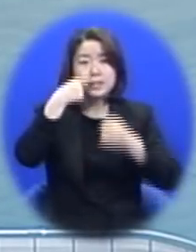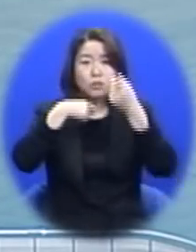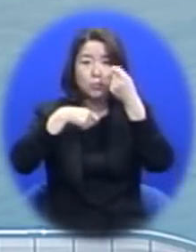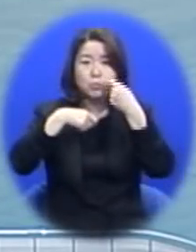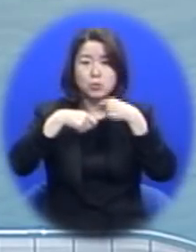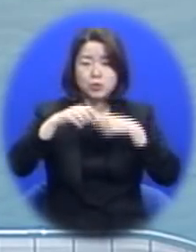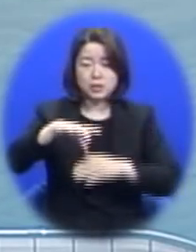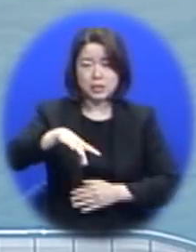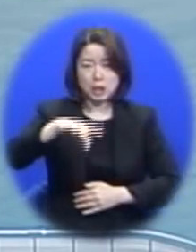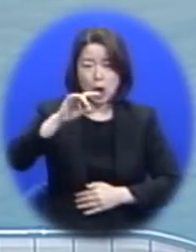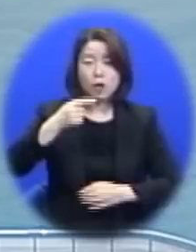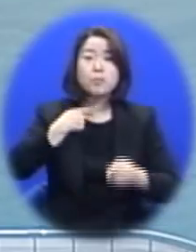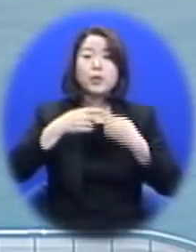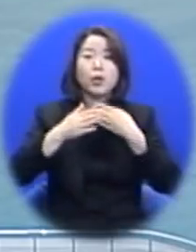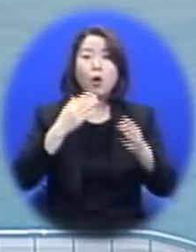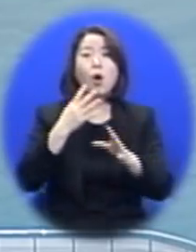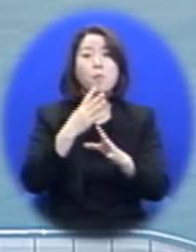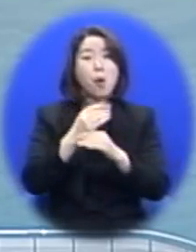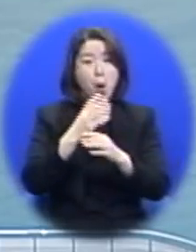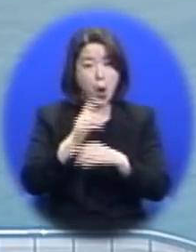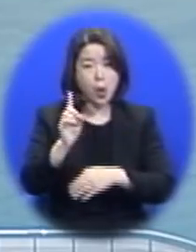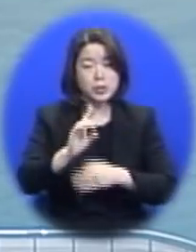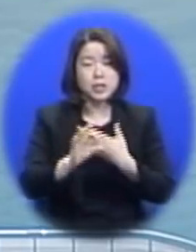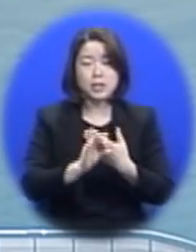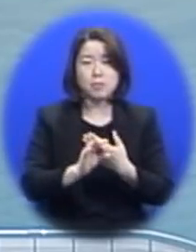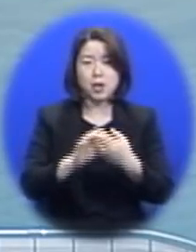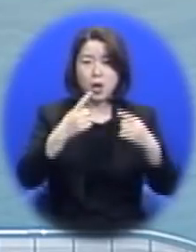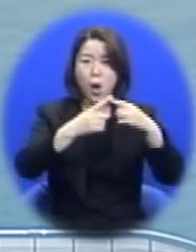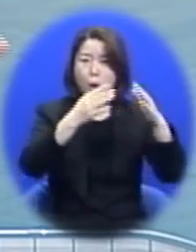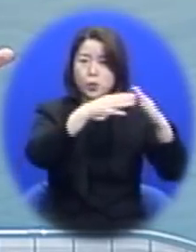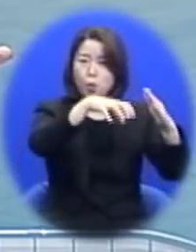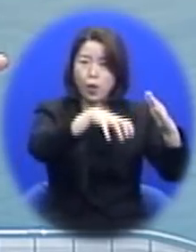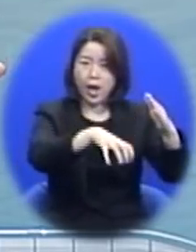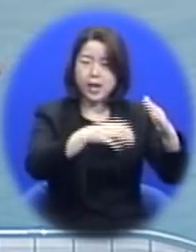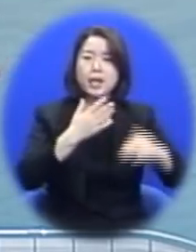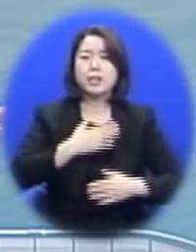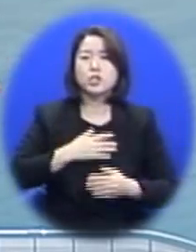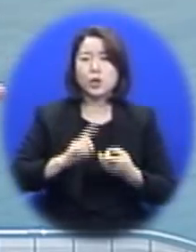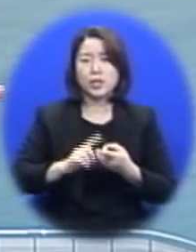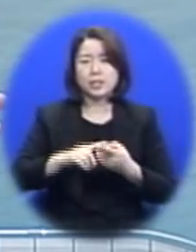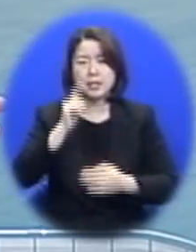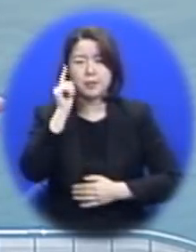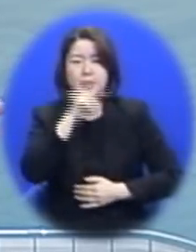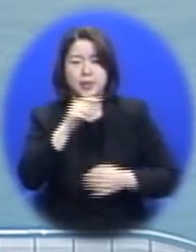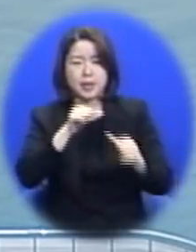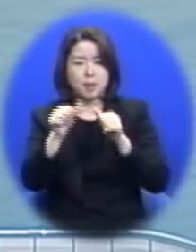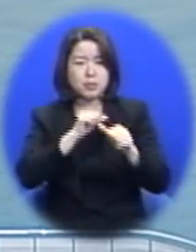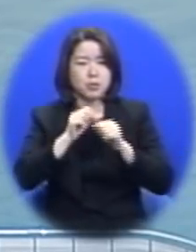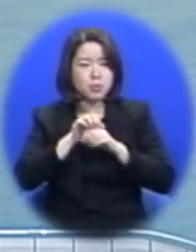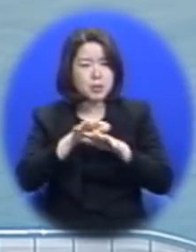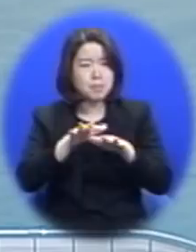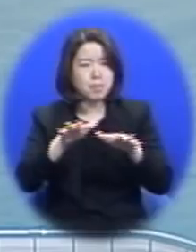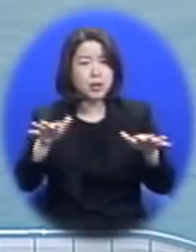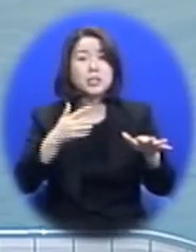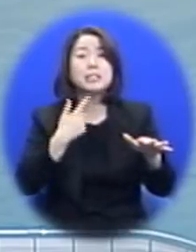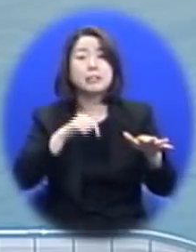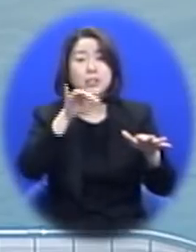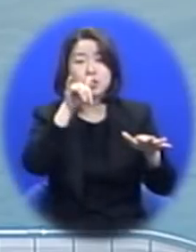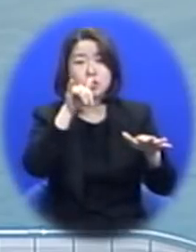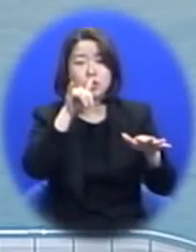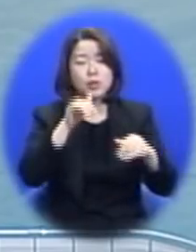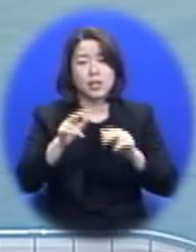처음 경험한 것이 교회 안에 저에 대해서 아주 나쁜 소문이 돌았던 적이 있었을 때입니다.